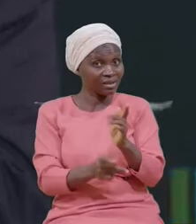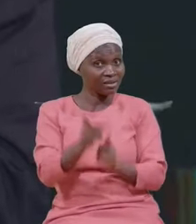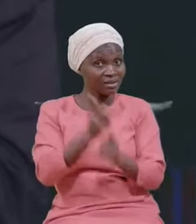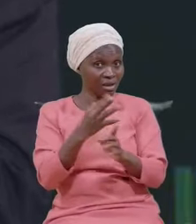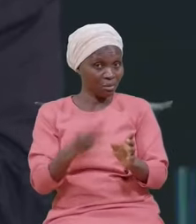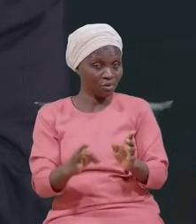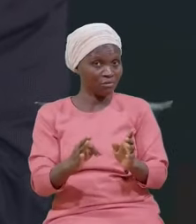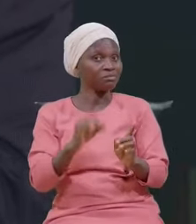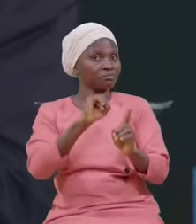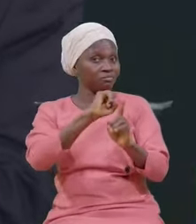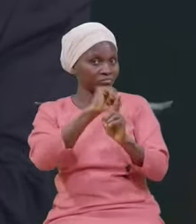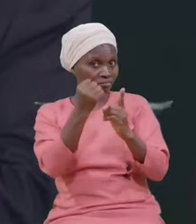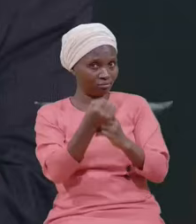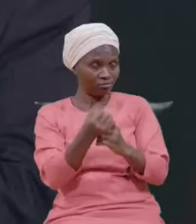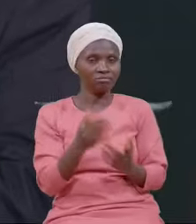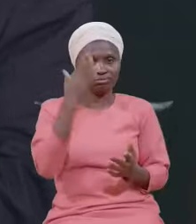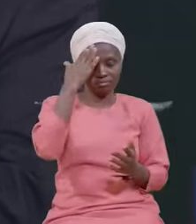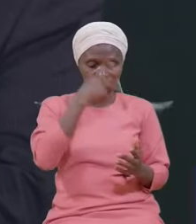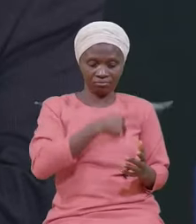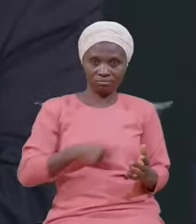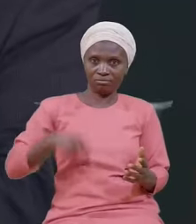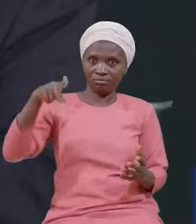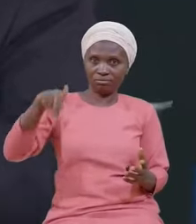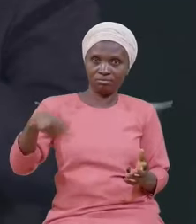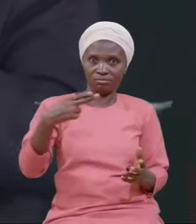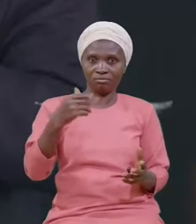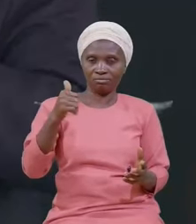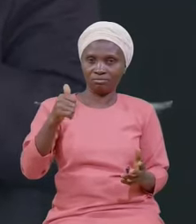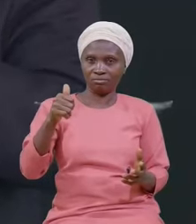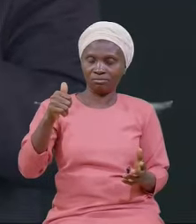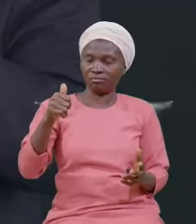visible. Le tyran est visible.